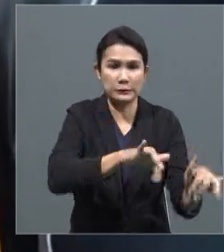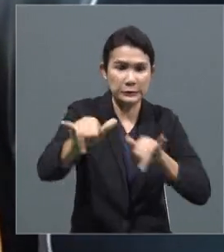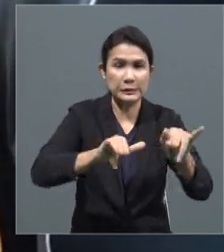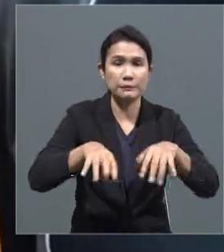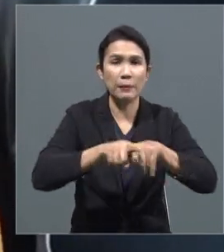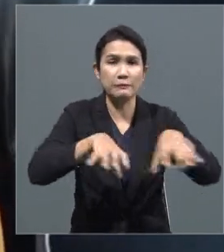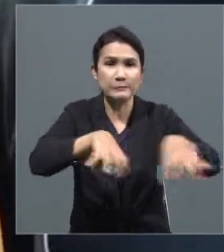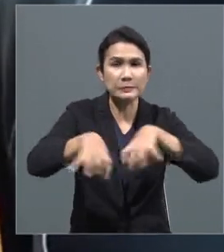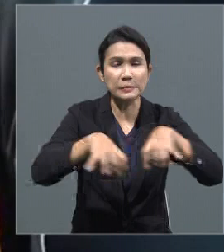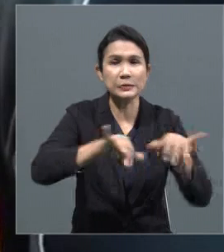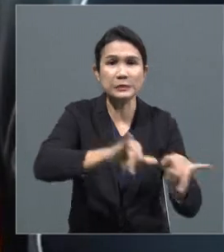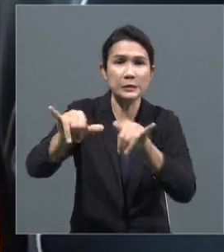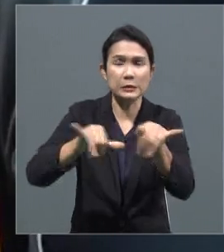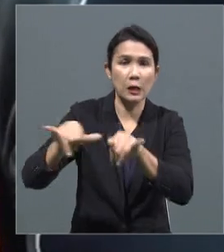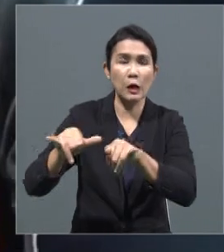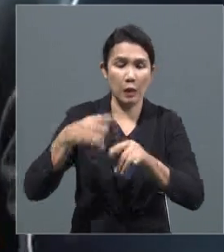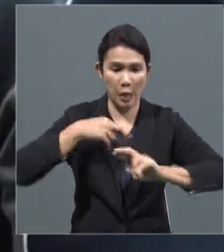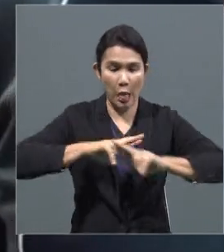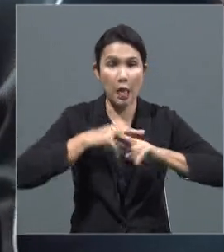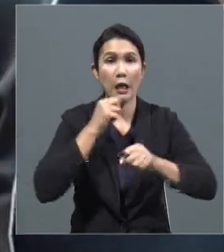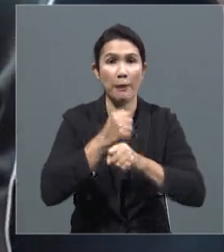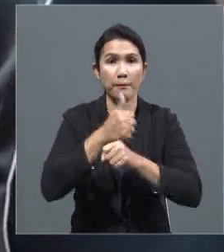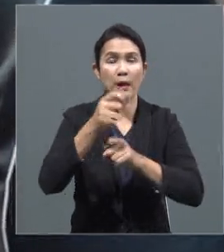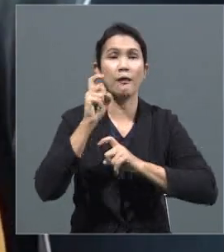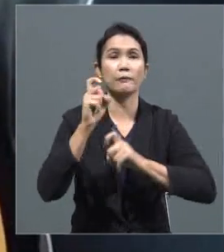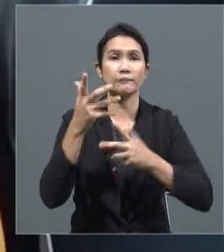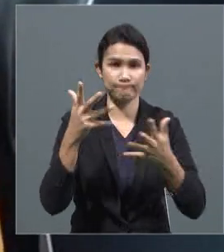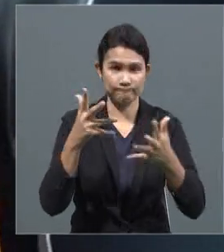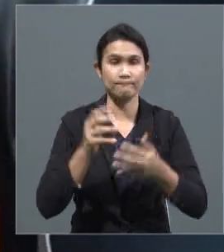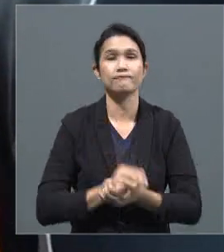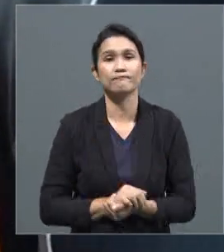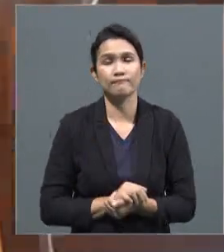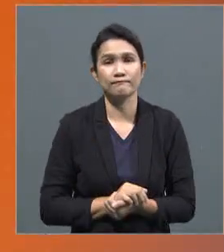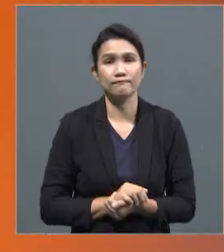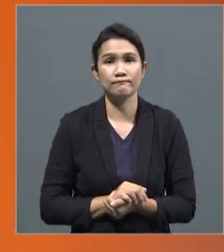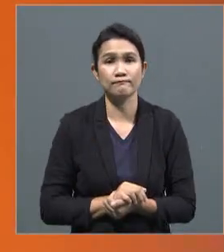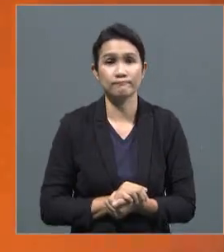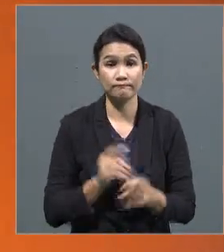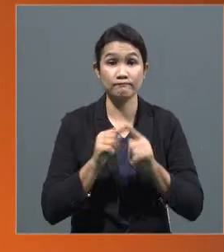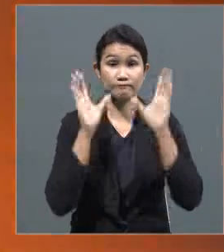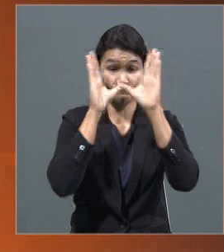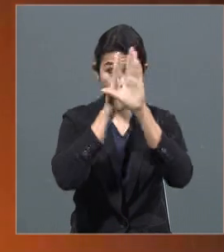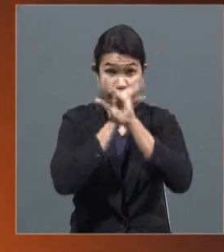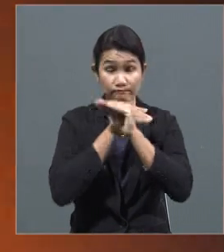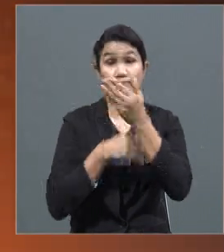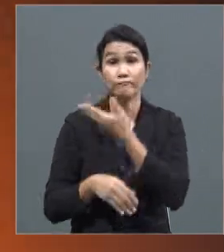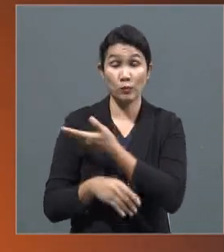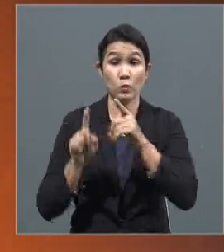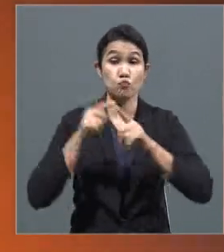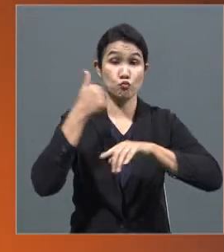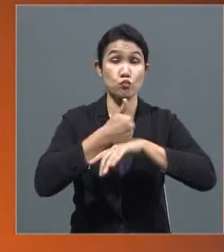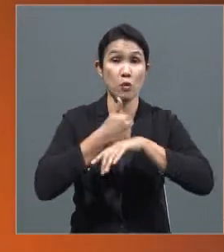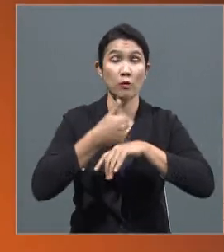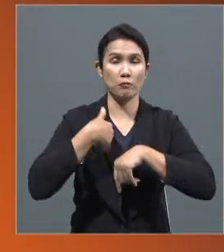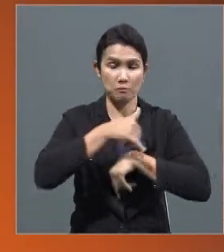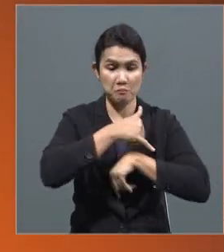การเก็บของแล้วก็ช่วยเหลือตัวเองได้อย่างปลอดภัยครับ เมื่อคืนนี้เนี่ยทางผู้ว่าราชการจังหวัดน่านก็ลง